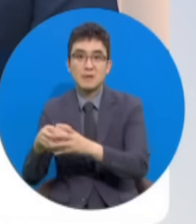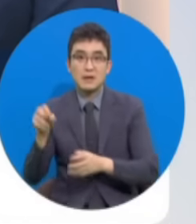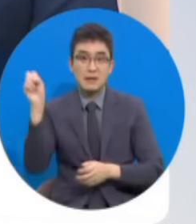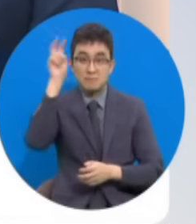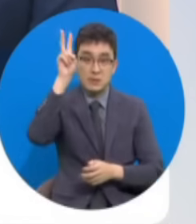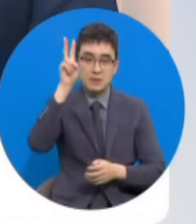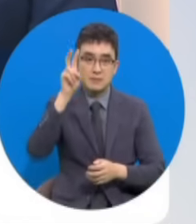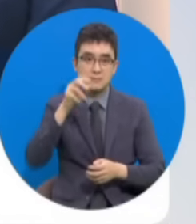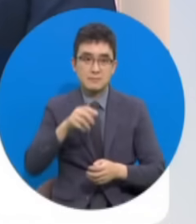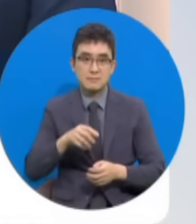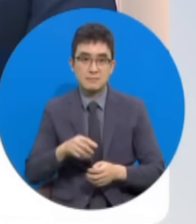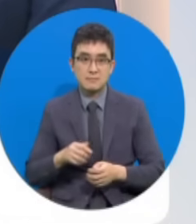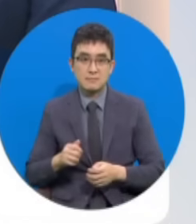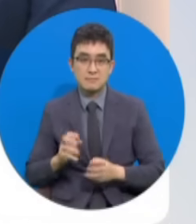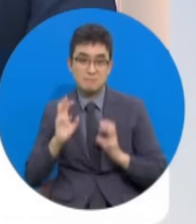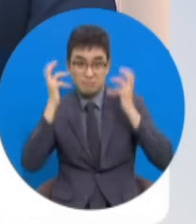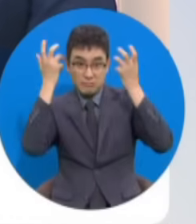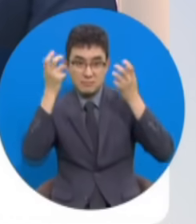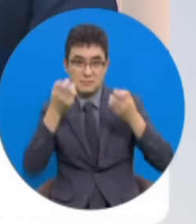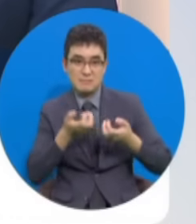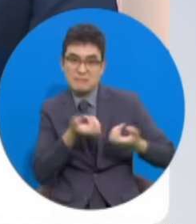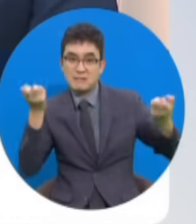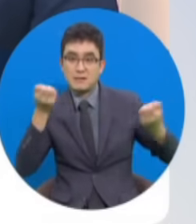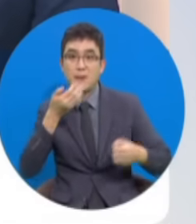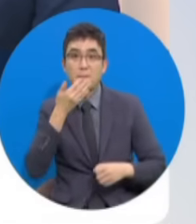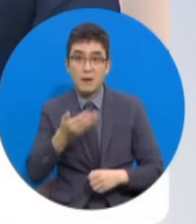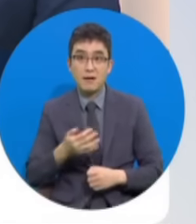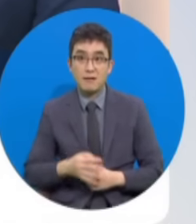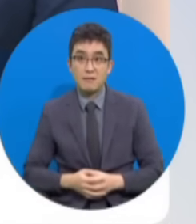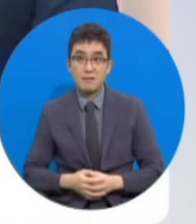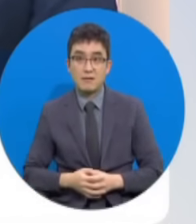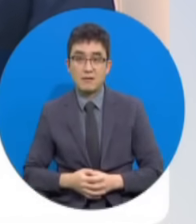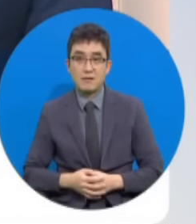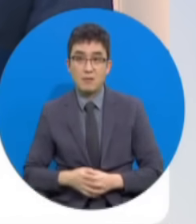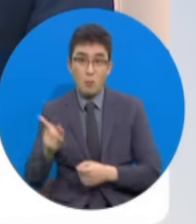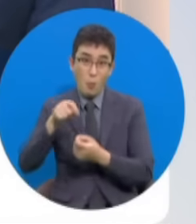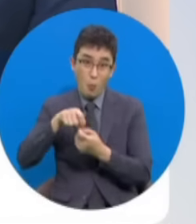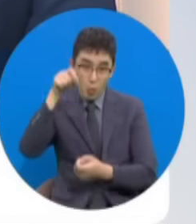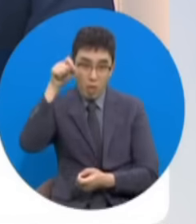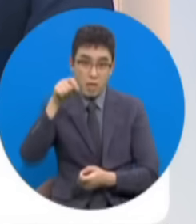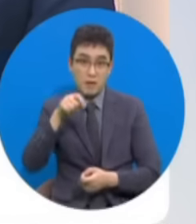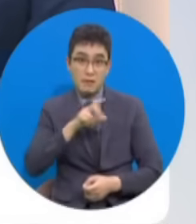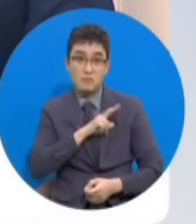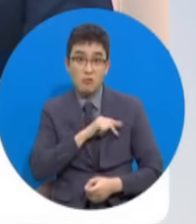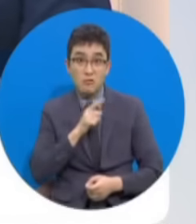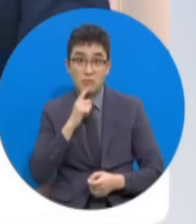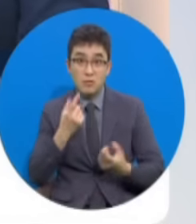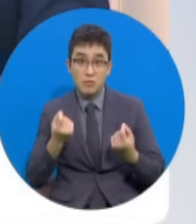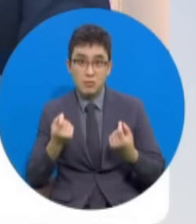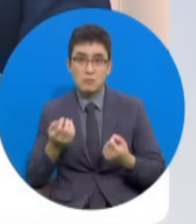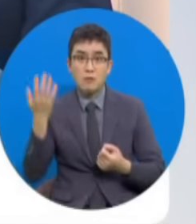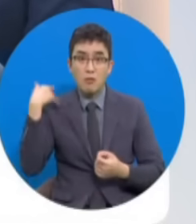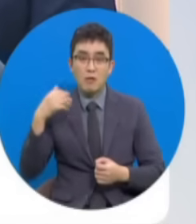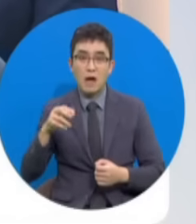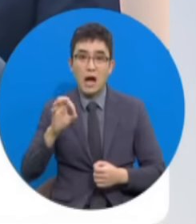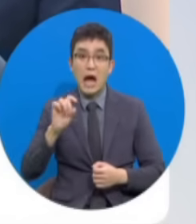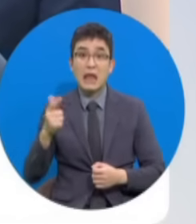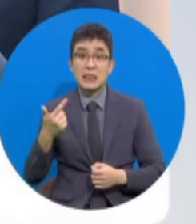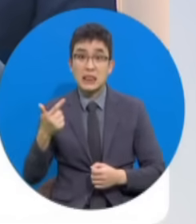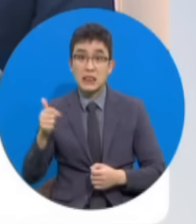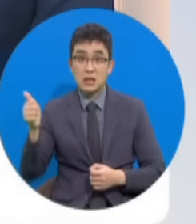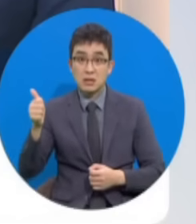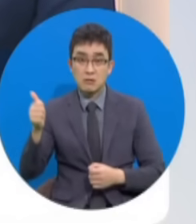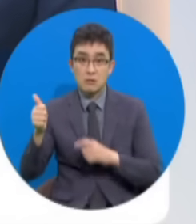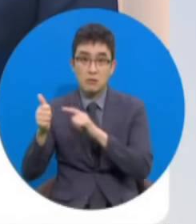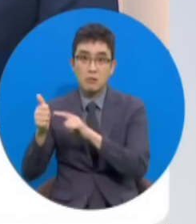있기 때문에 해당 행위도 볼 수도 있는 것이죠. 아니 다선의 중진 의원인데도요? 그러니까 이 선인 거죠. 안철수는 그때 대선 후보급이었습니다.